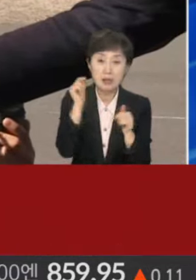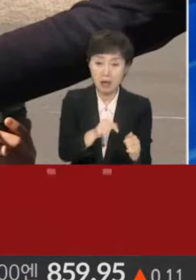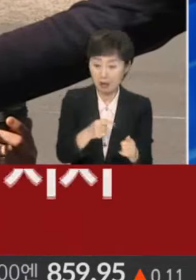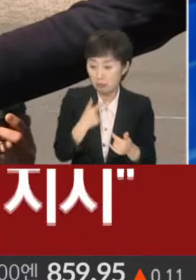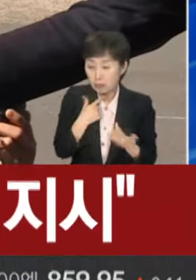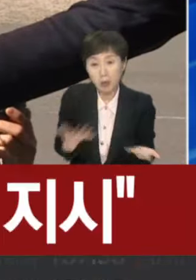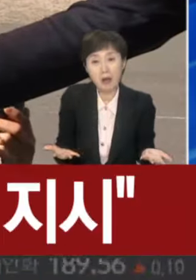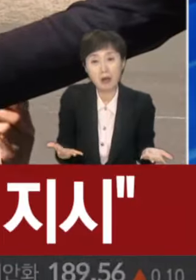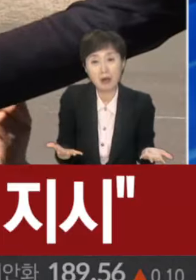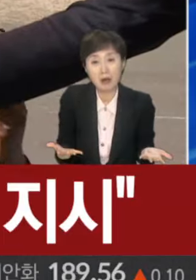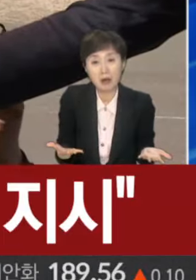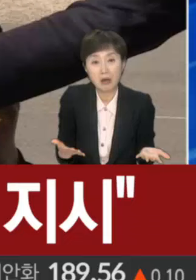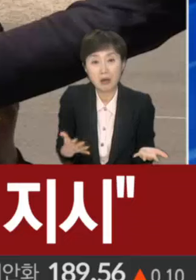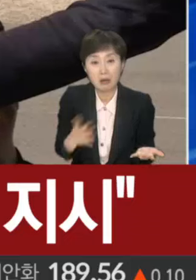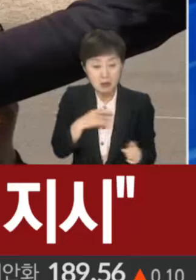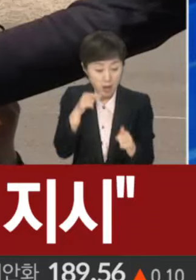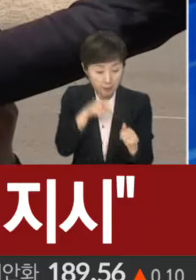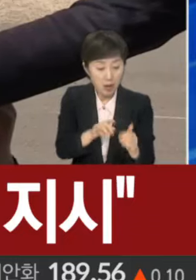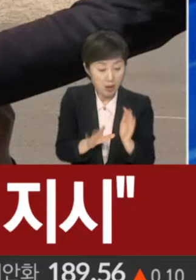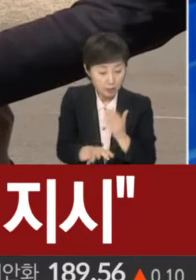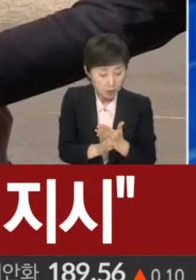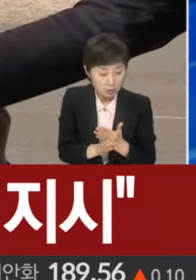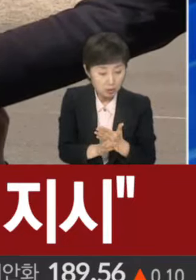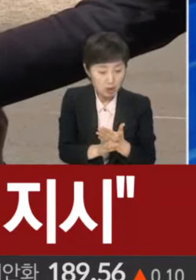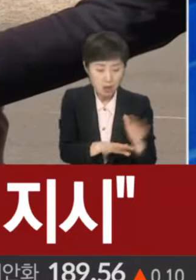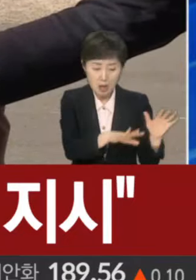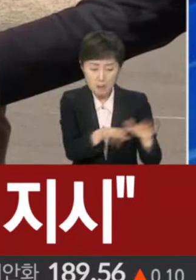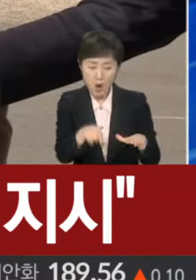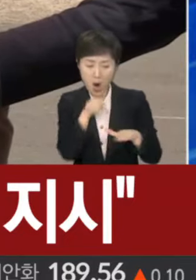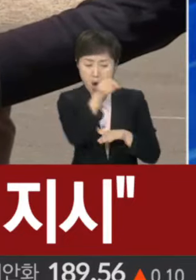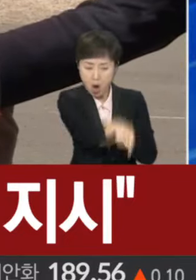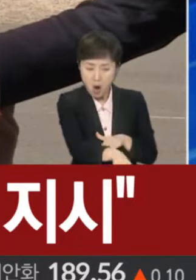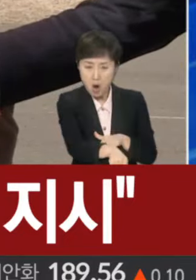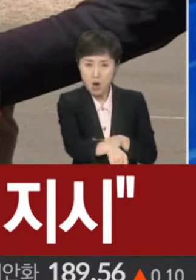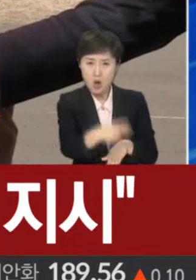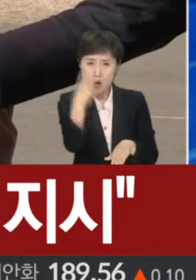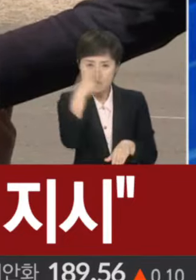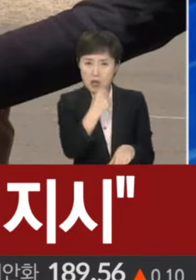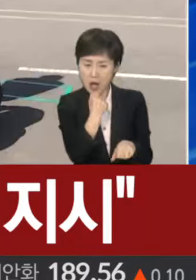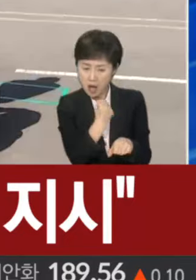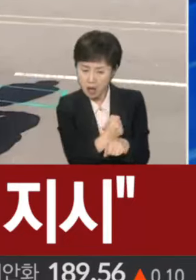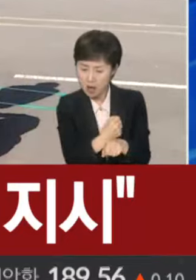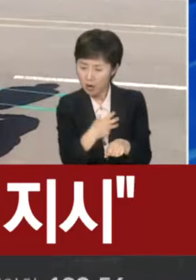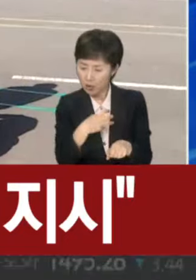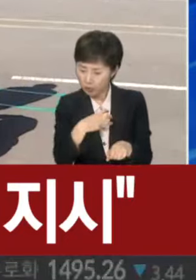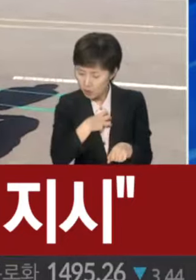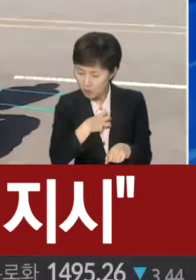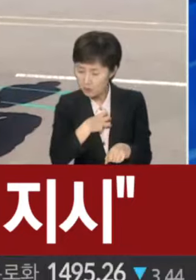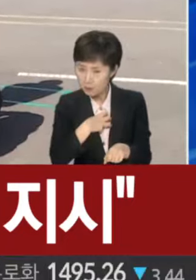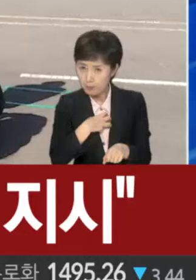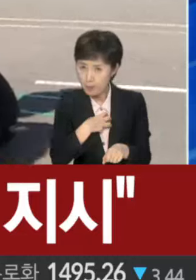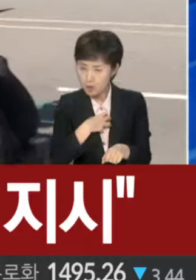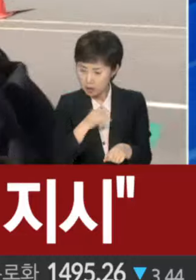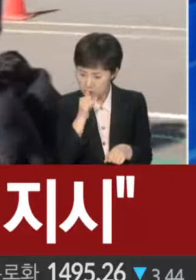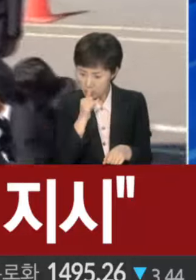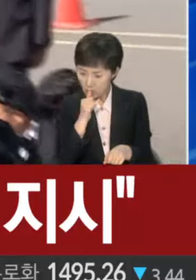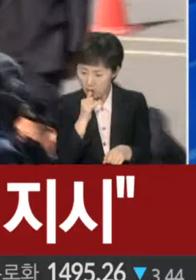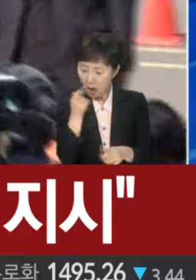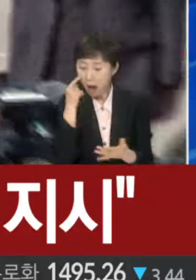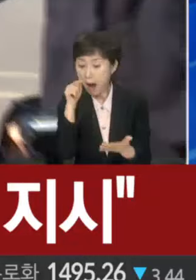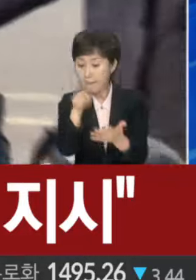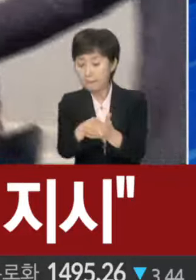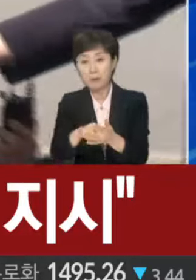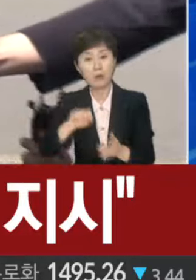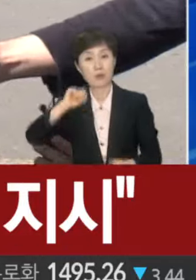없고 내가 이런 지시를 했을 때 이것이 수중수색으로 바뀌어서 환경이 바뀌어서 이렇게 위험을 더 구체적으로 창출할 거라는 것에